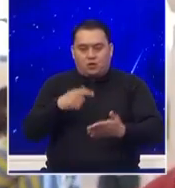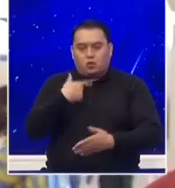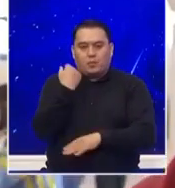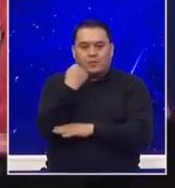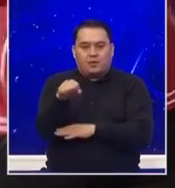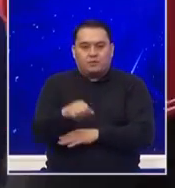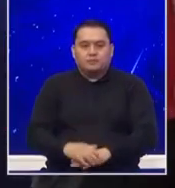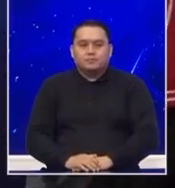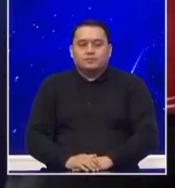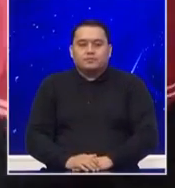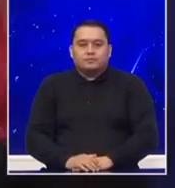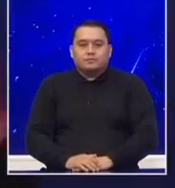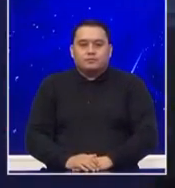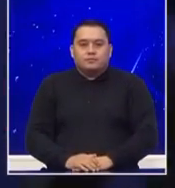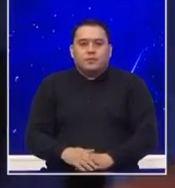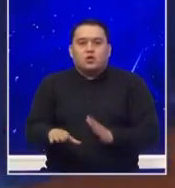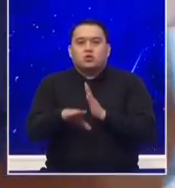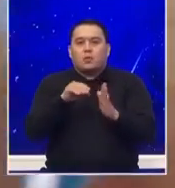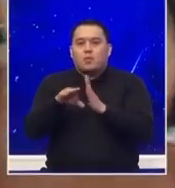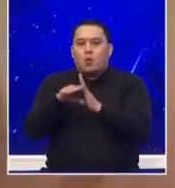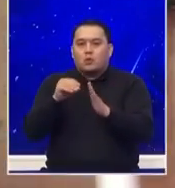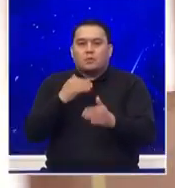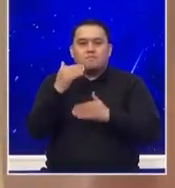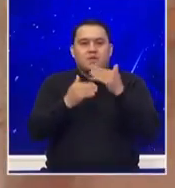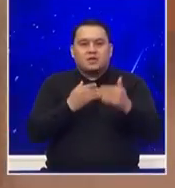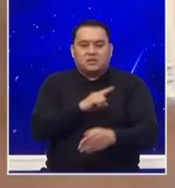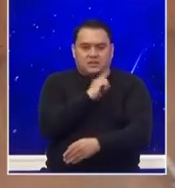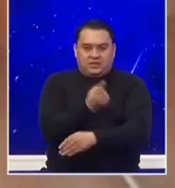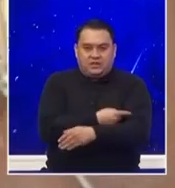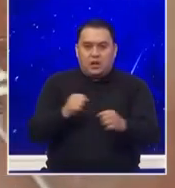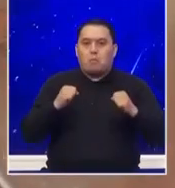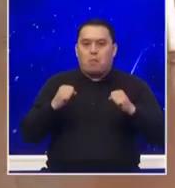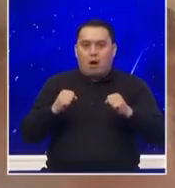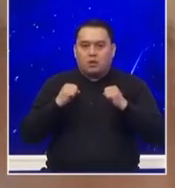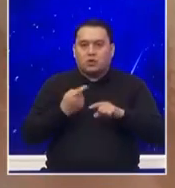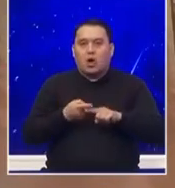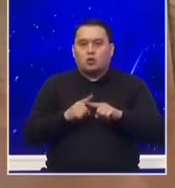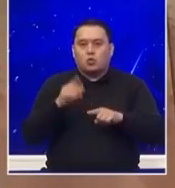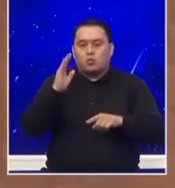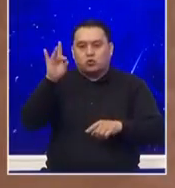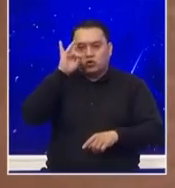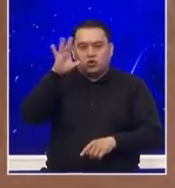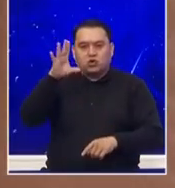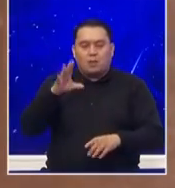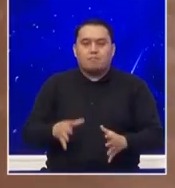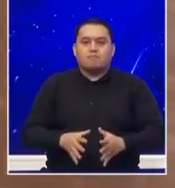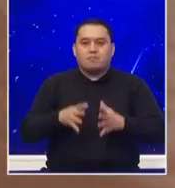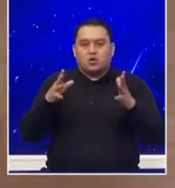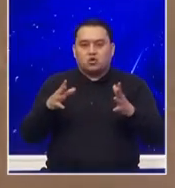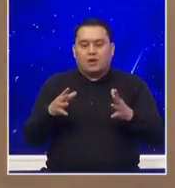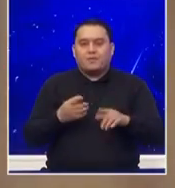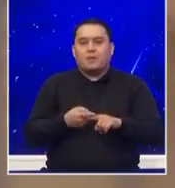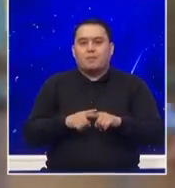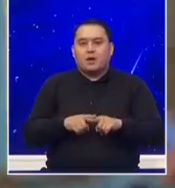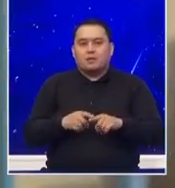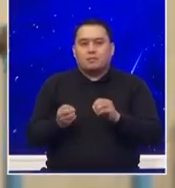победу. Сборная региона укомплектована самыми перспективными и сильными боксерами, которые ранее становились чемпионами больших чемпионатов. Всем